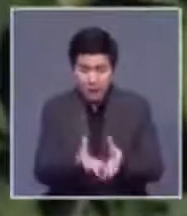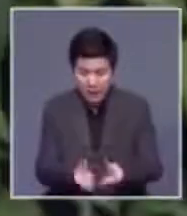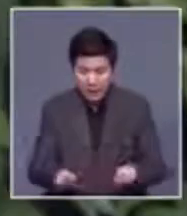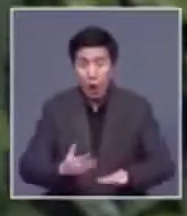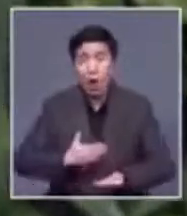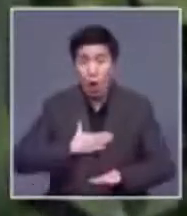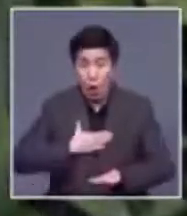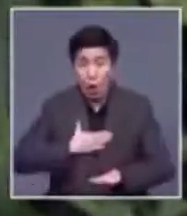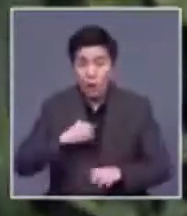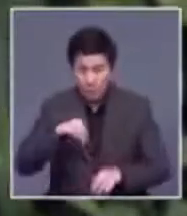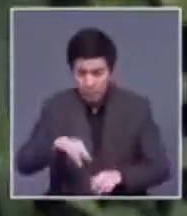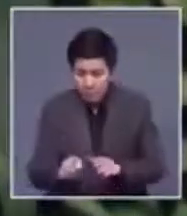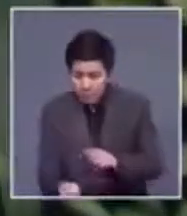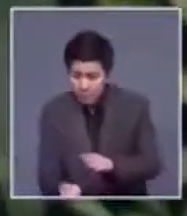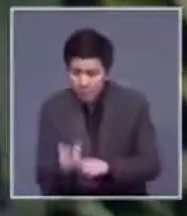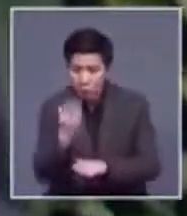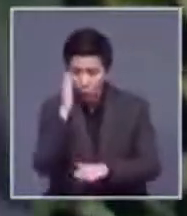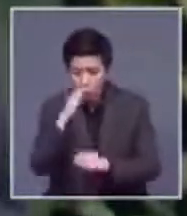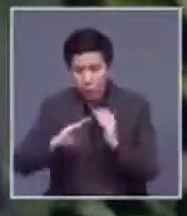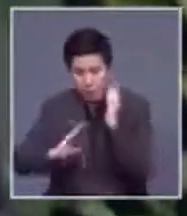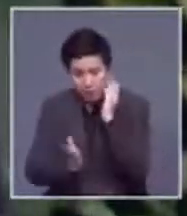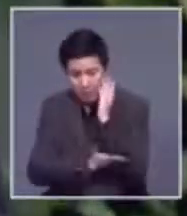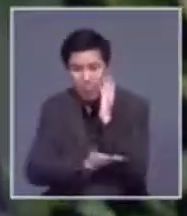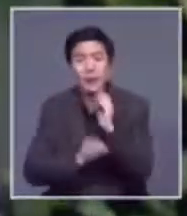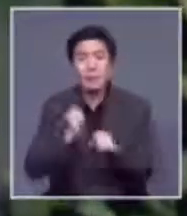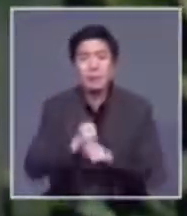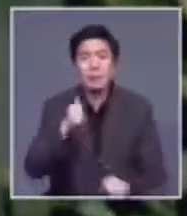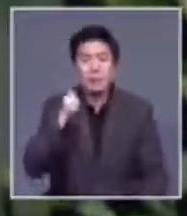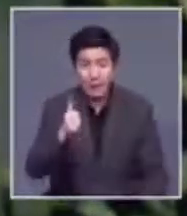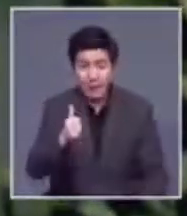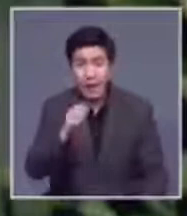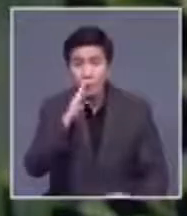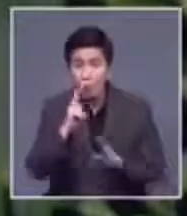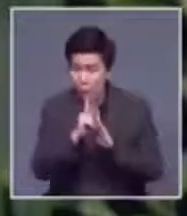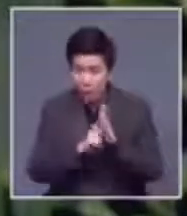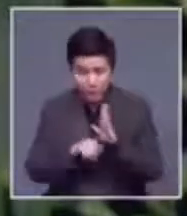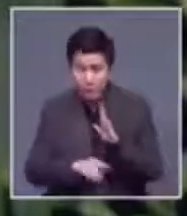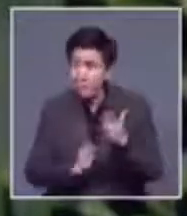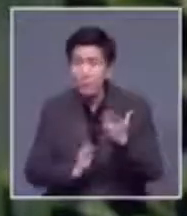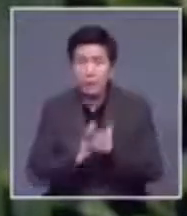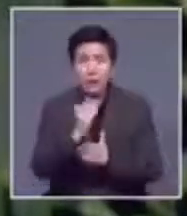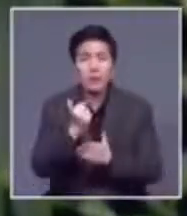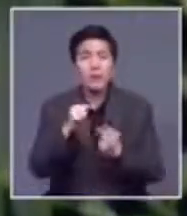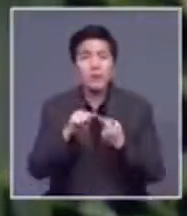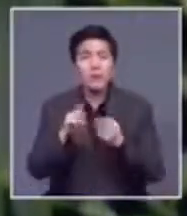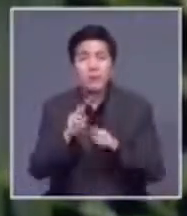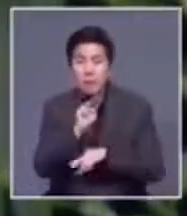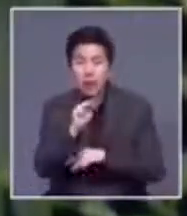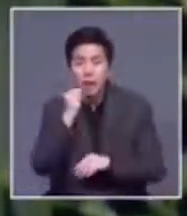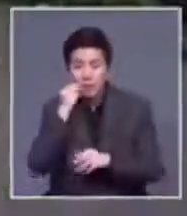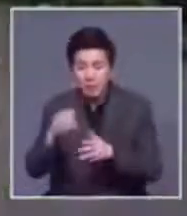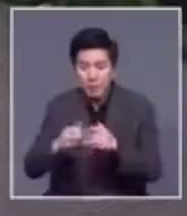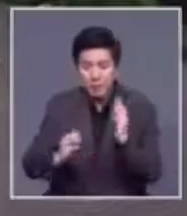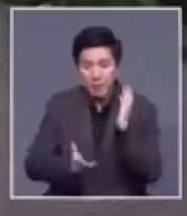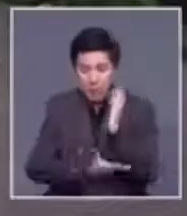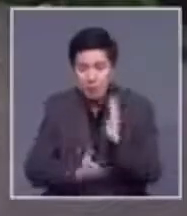รมสิทธิ์แล้วสามารถตัดขายได้จำหน่ายอย่างง่ายๆถ้าเราแก้กฎหมายตัวนี้สำเร็จจะไม่มีลักษณะไม้พยุงทับบ้านแล้วไม่กล้าตั